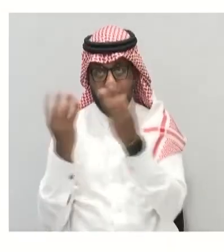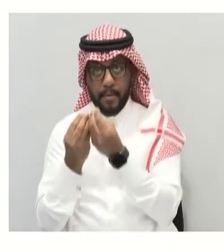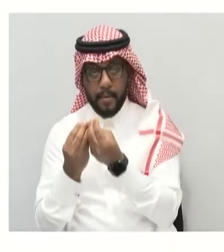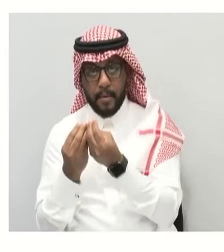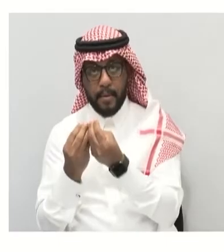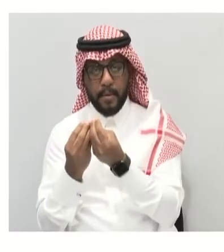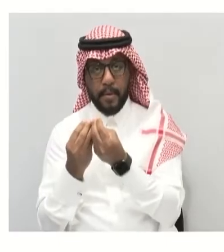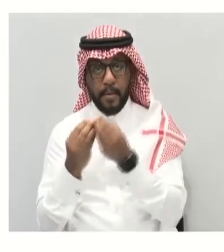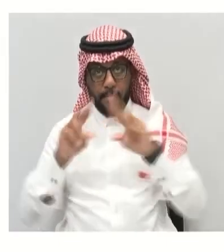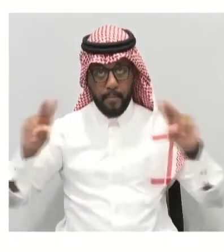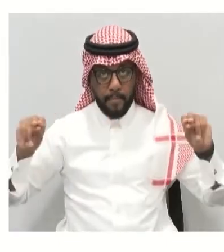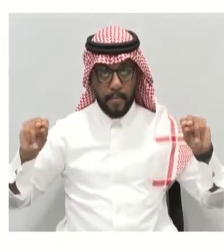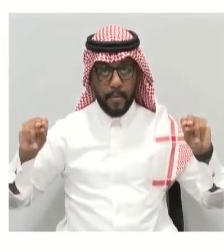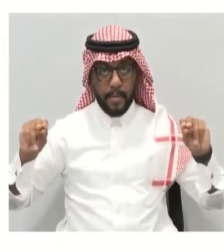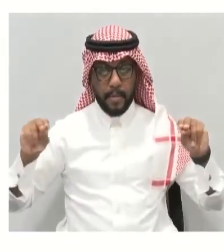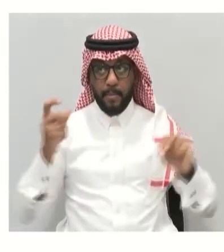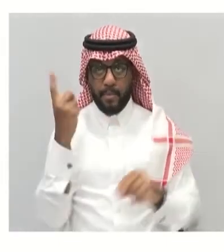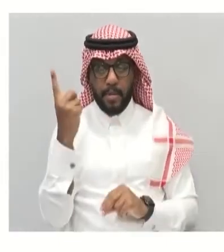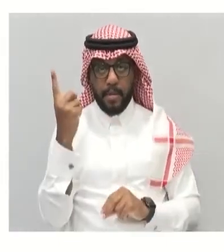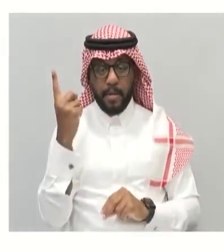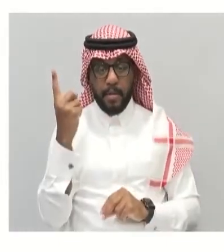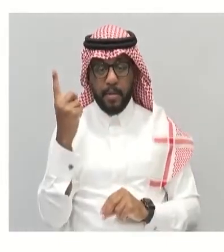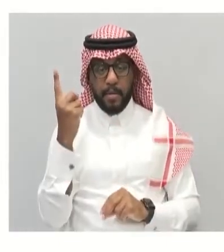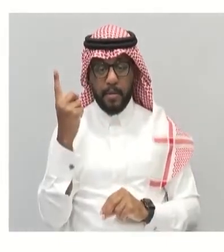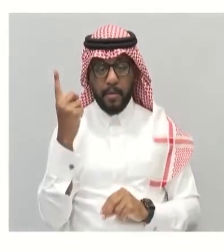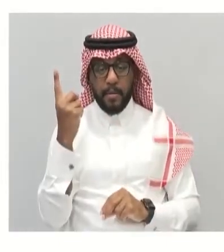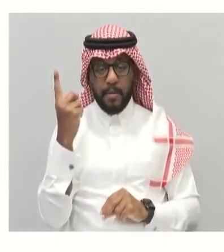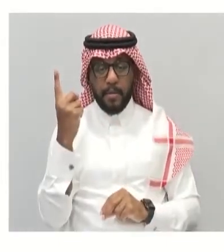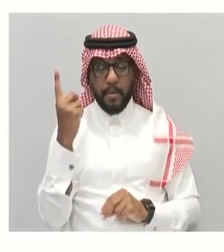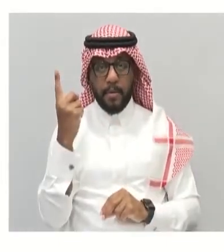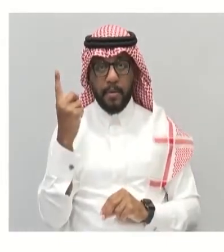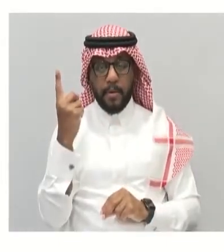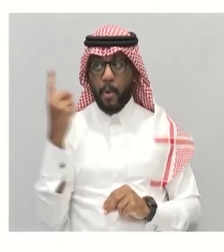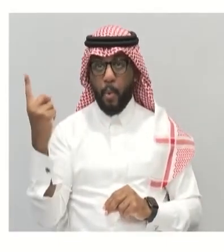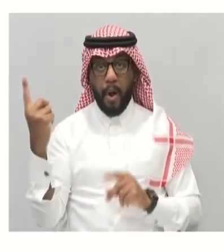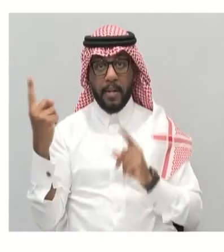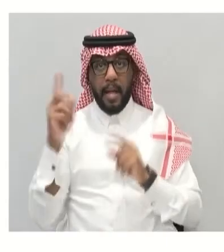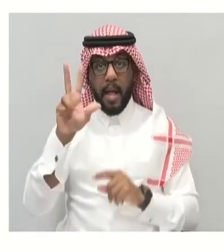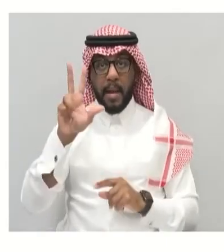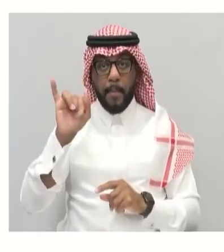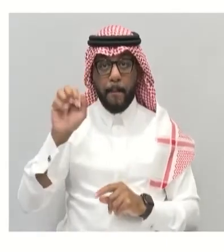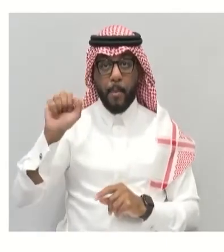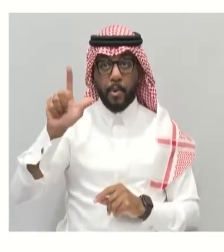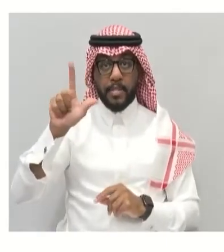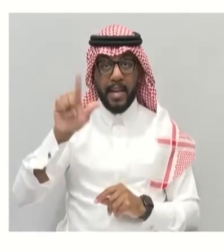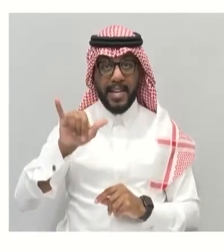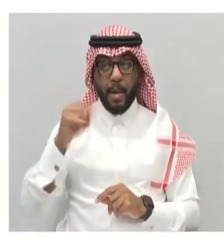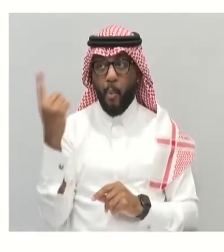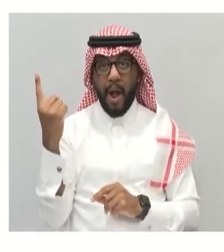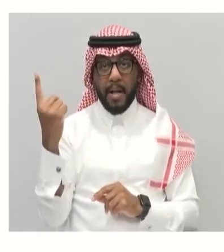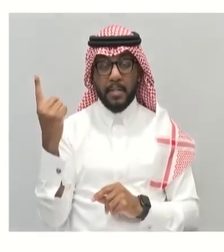العدد شهد المصلي او سمع المصلي خطبه الجمعه